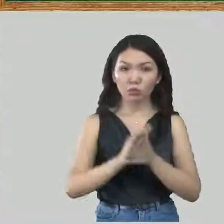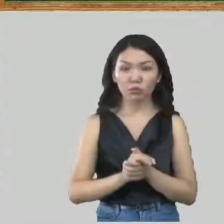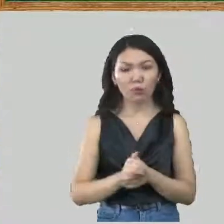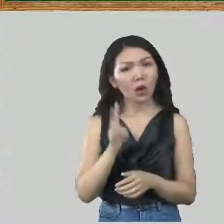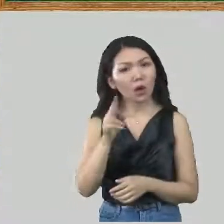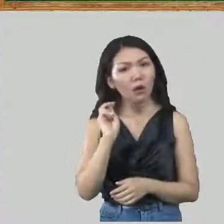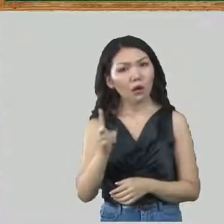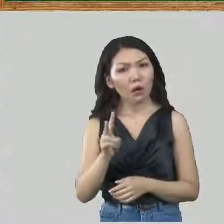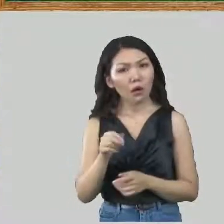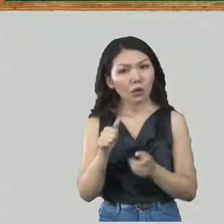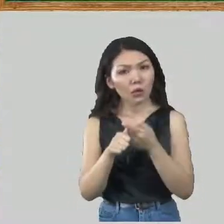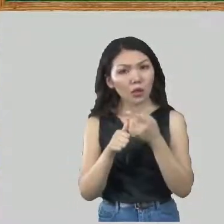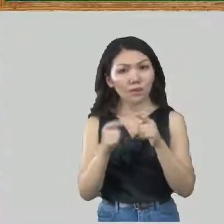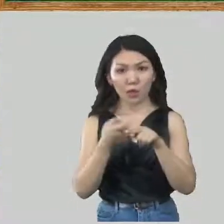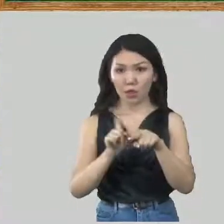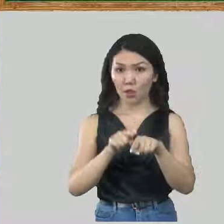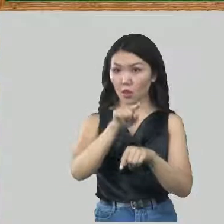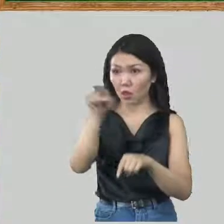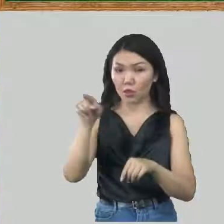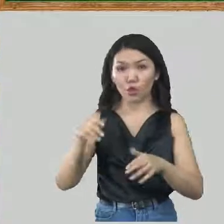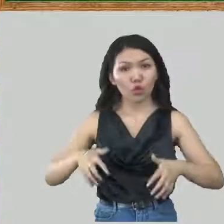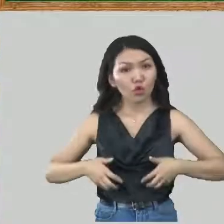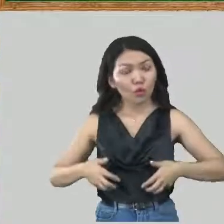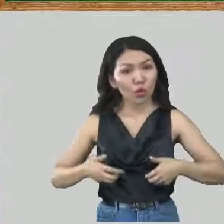Как назвать этих животных?